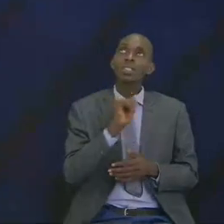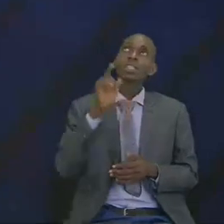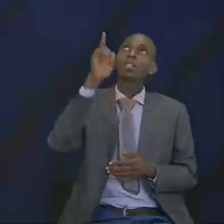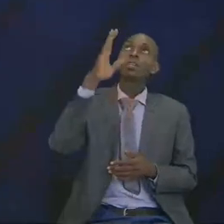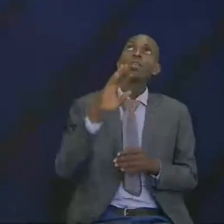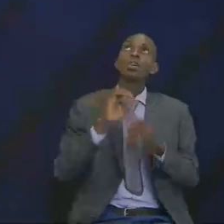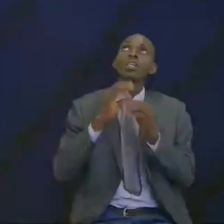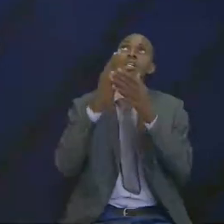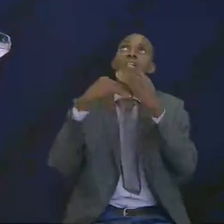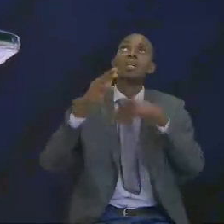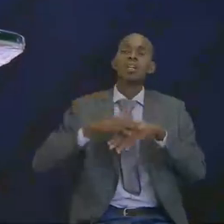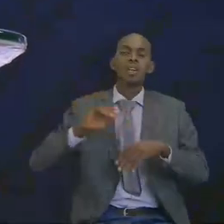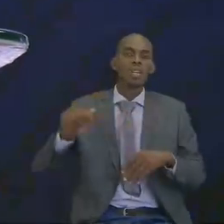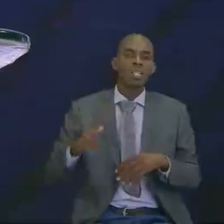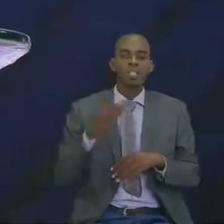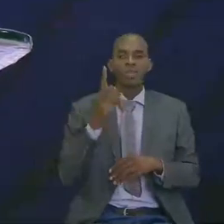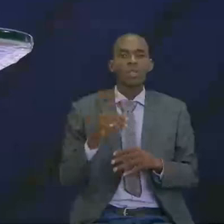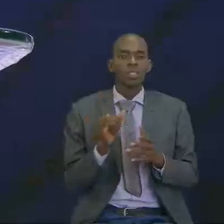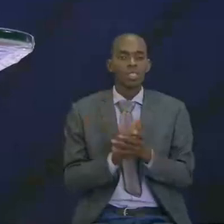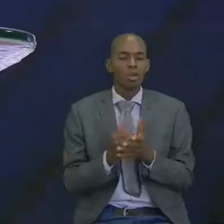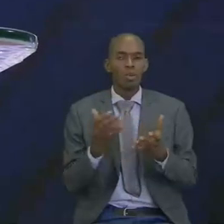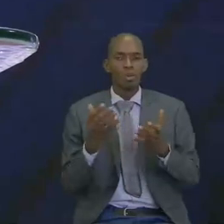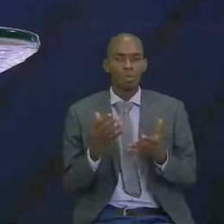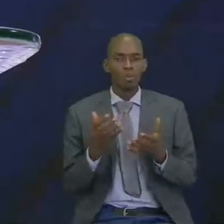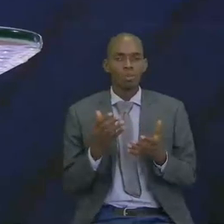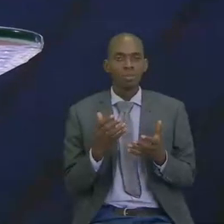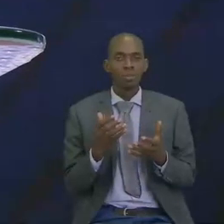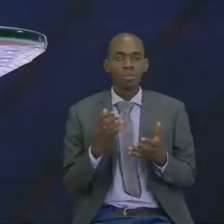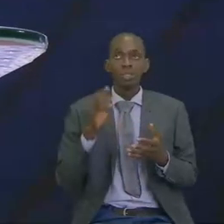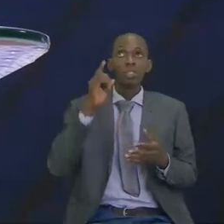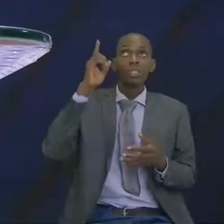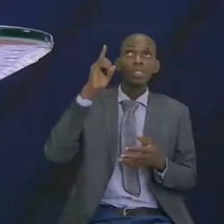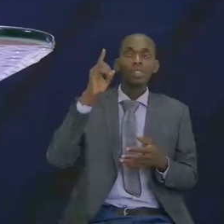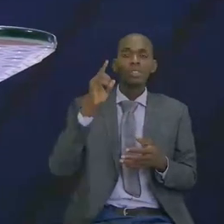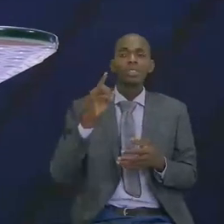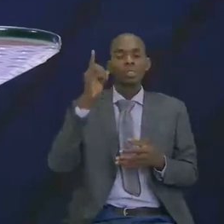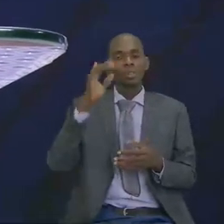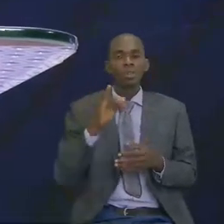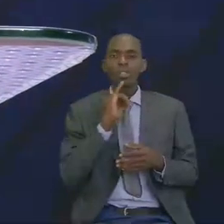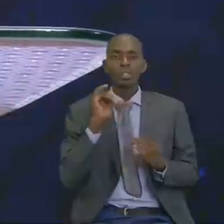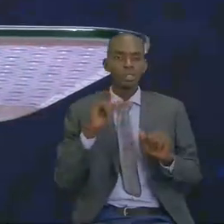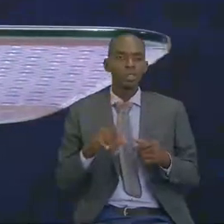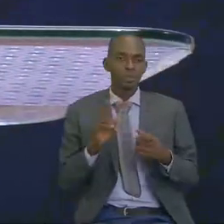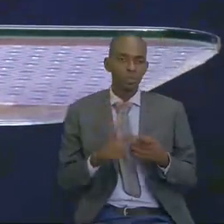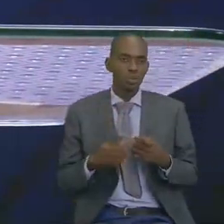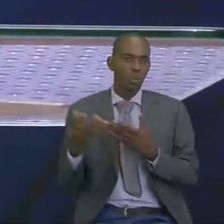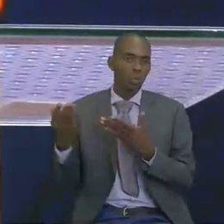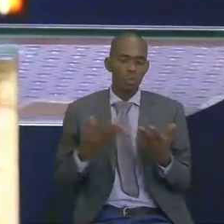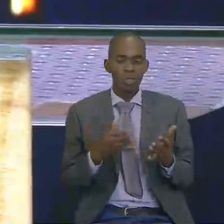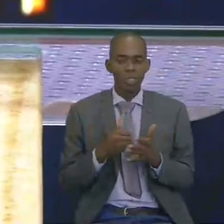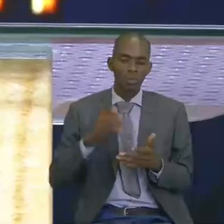est au ciel, que quiconque marche dans l'orgueil, le Dieu du ciel peut